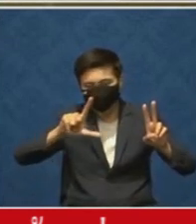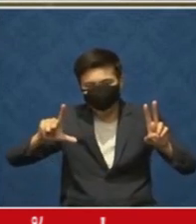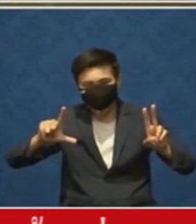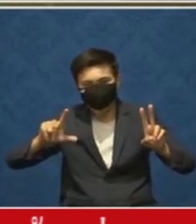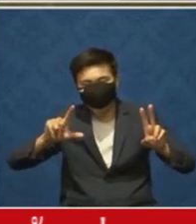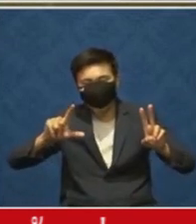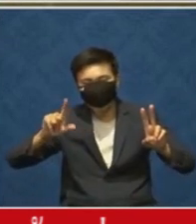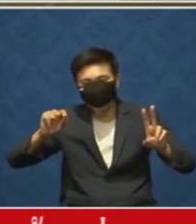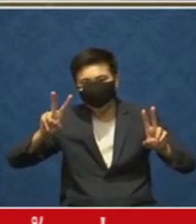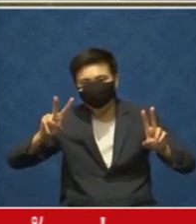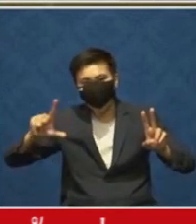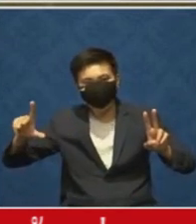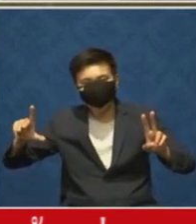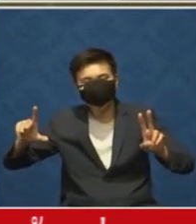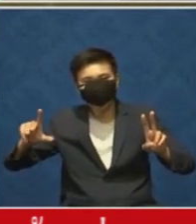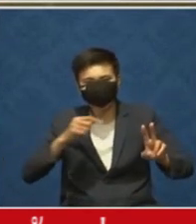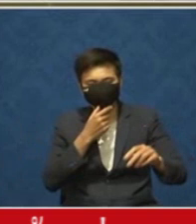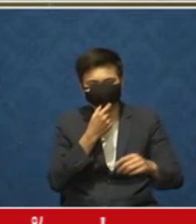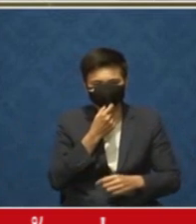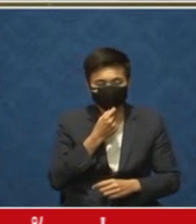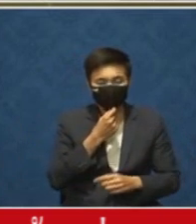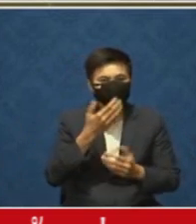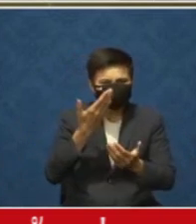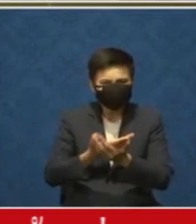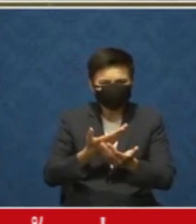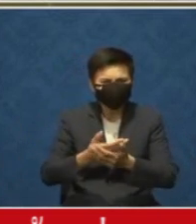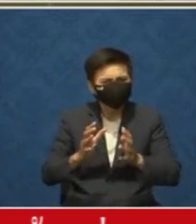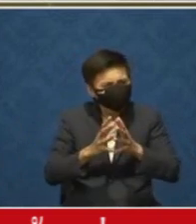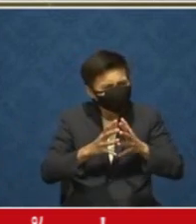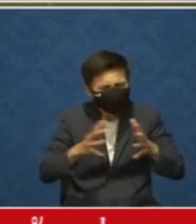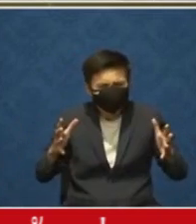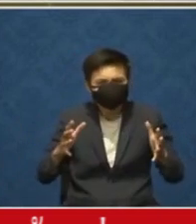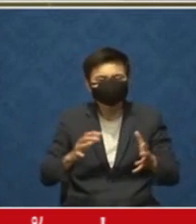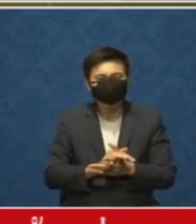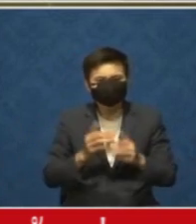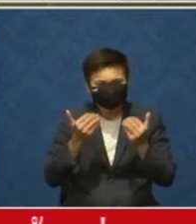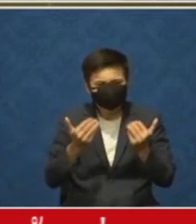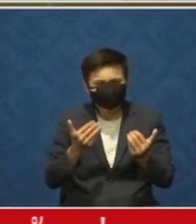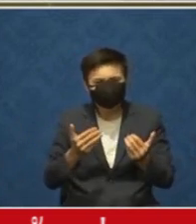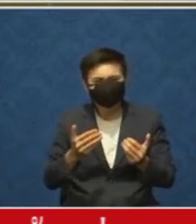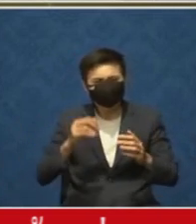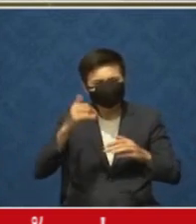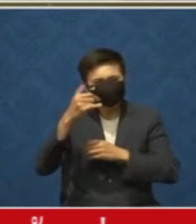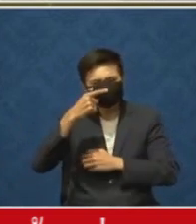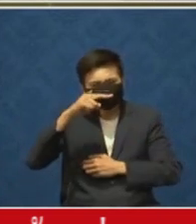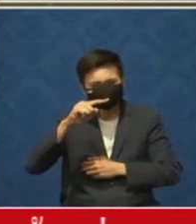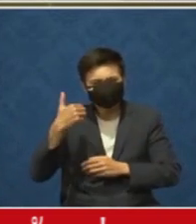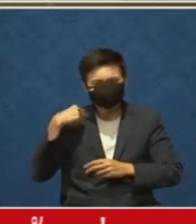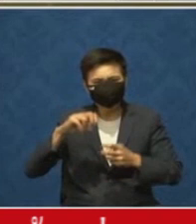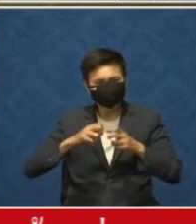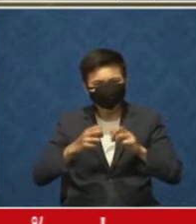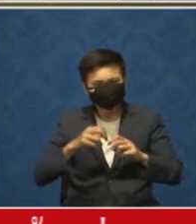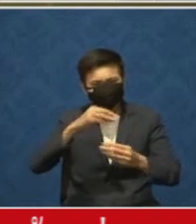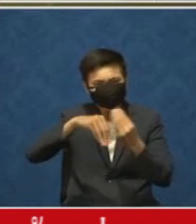21,722 ล้านบาทเป็นเงินมหาศาลในภาวะที่ประเทศกำลังเดือดร้อนจากภาวะวิกฤตเศรษฐกิจในขณะนี้นะ